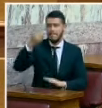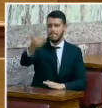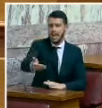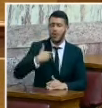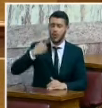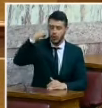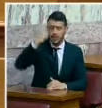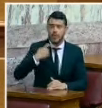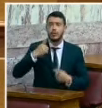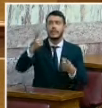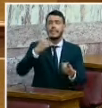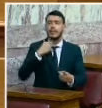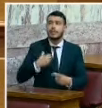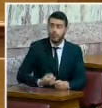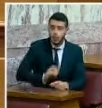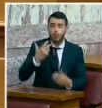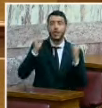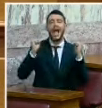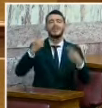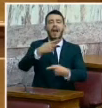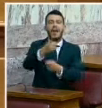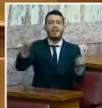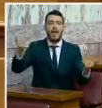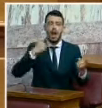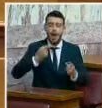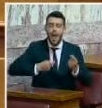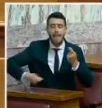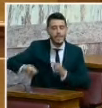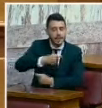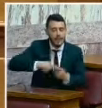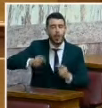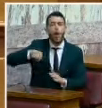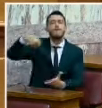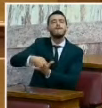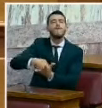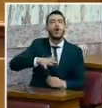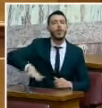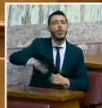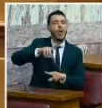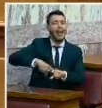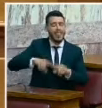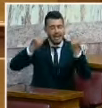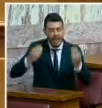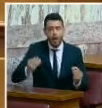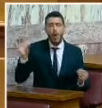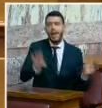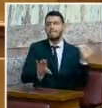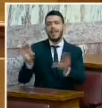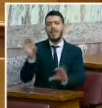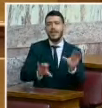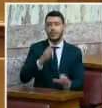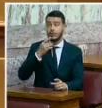πολιτική ορατότητα και ένα επιχειρηματικό περιβάλλον και φορολογικό περιβάλλον καλό για τους επενδύσεις. Και τους λέω, αν θέλετε, να έρθετε να επενδύσετε